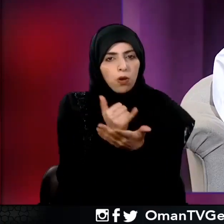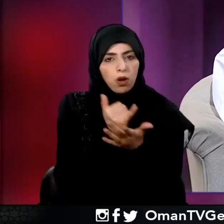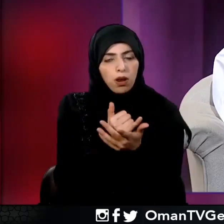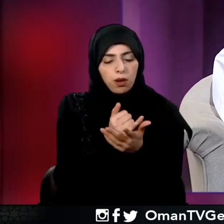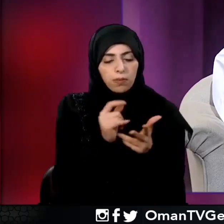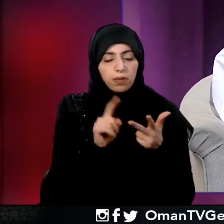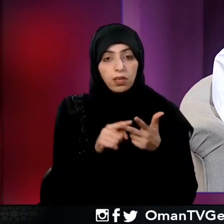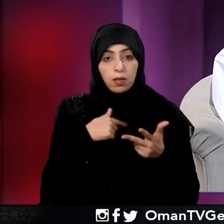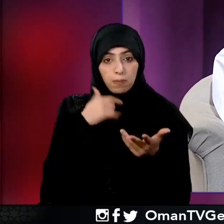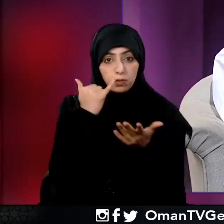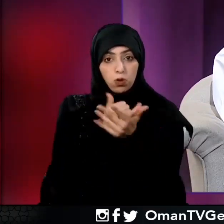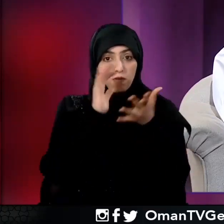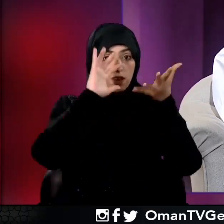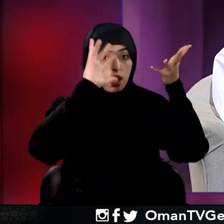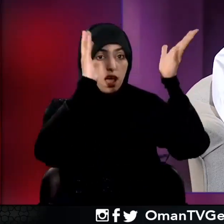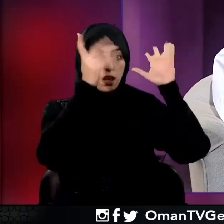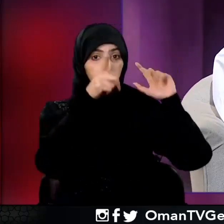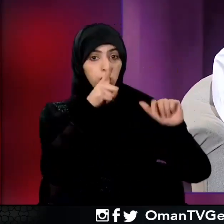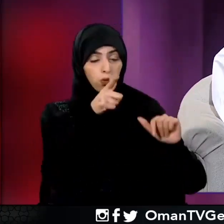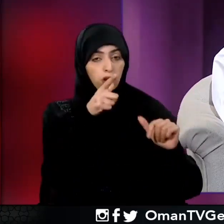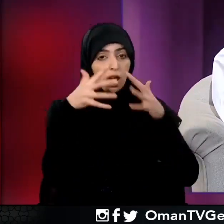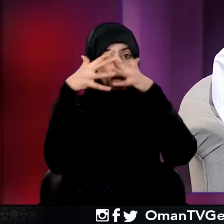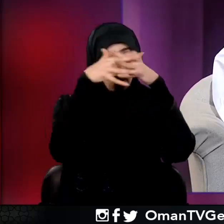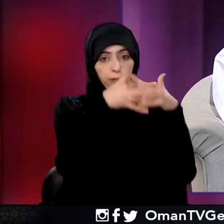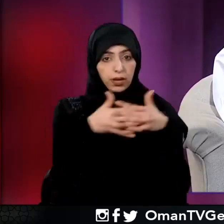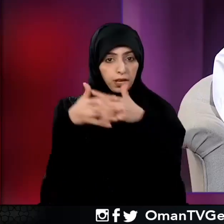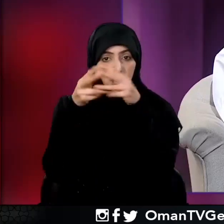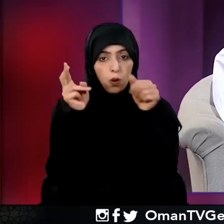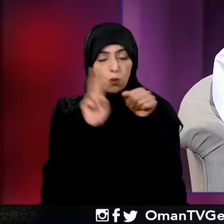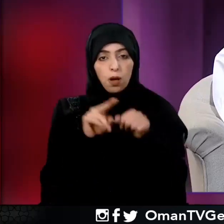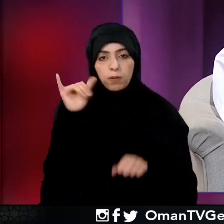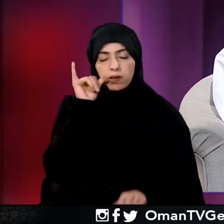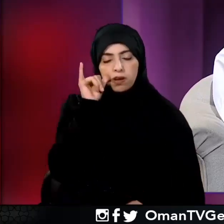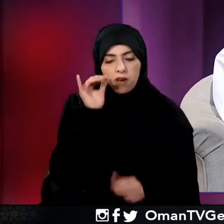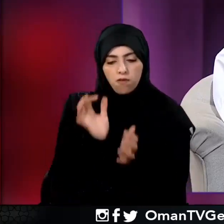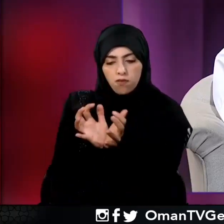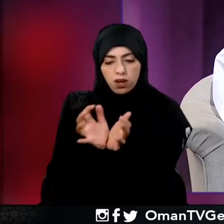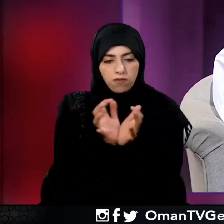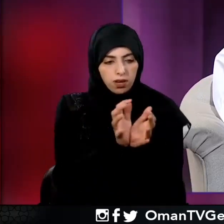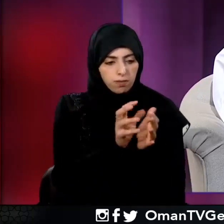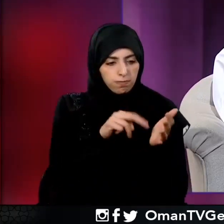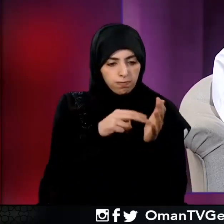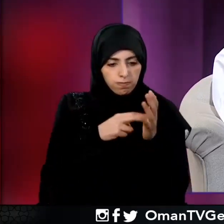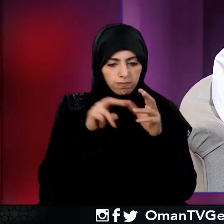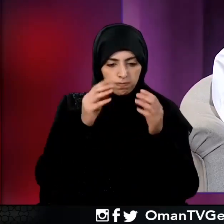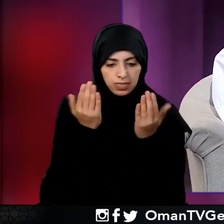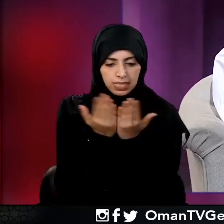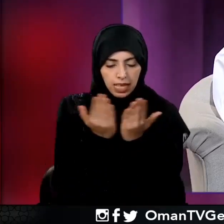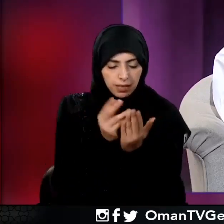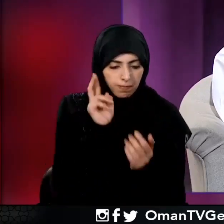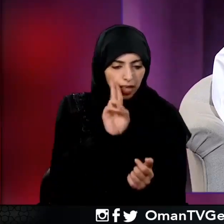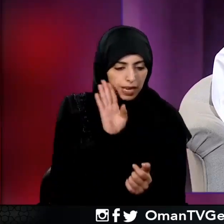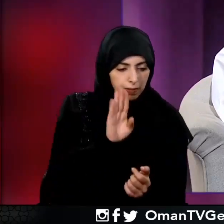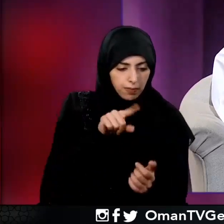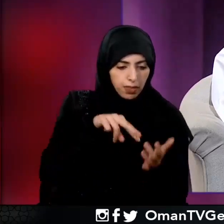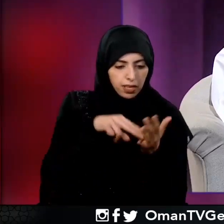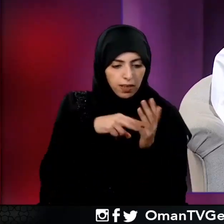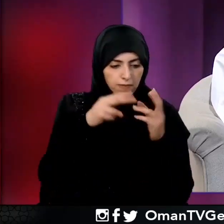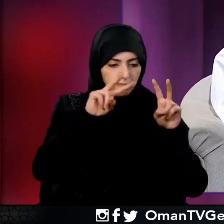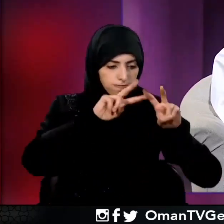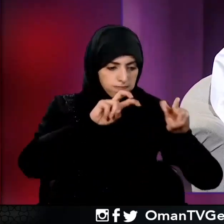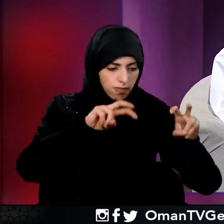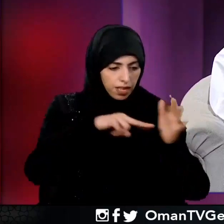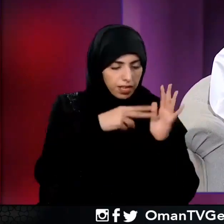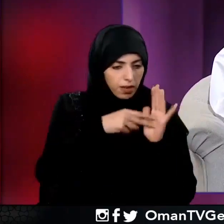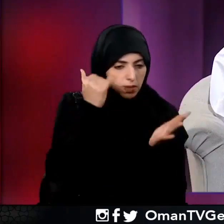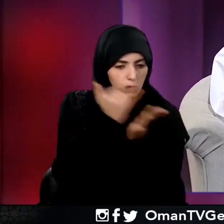في مجالنا الأنف والحنجرة حول العالم في أمريكا وبريطانيا سووا مجموعات لعملية دراسة هذا الشيء حتى نفهم هذه